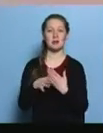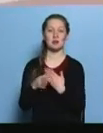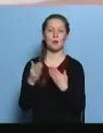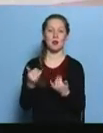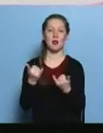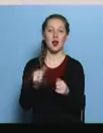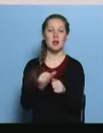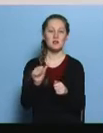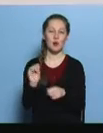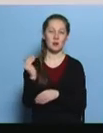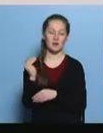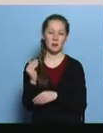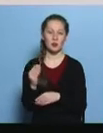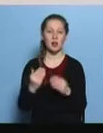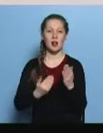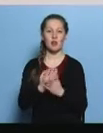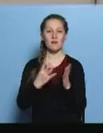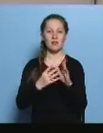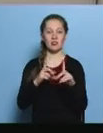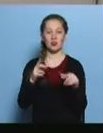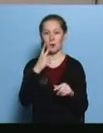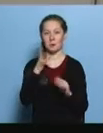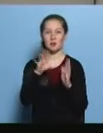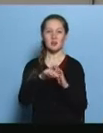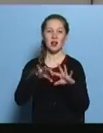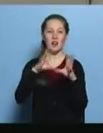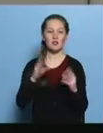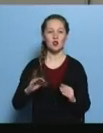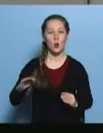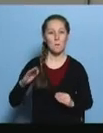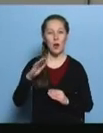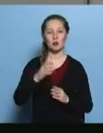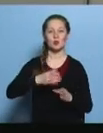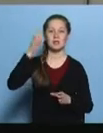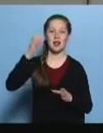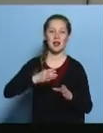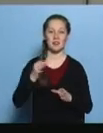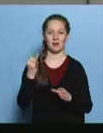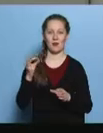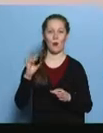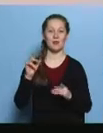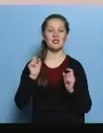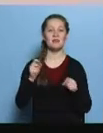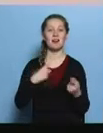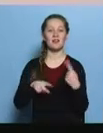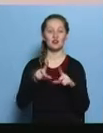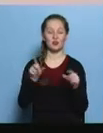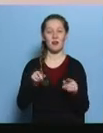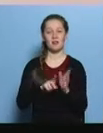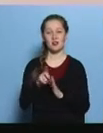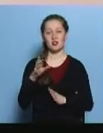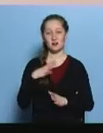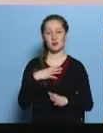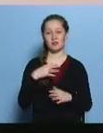ученика. В новой 9-ке предусмотрели все, от пандуса до лифта, и Арина смогла вернуться в школу. Сначала было